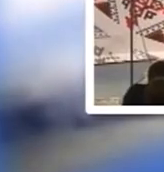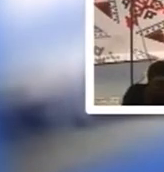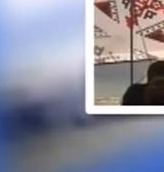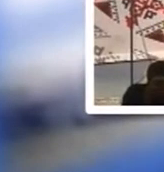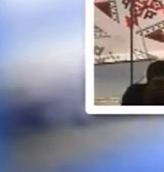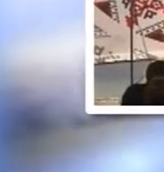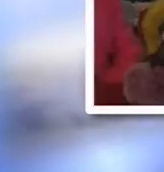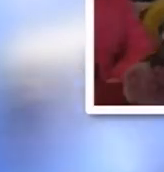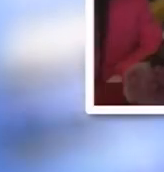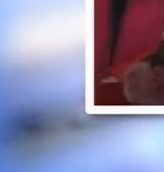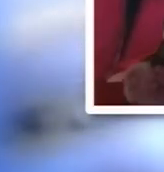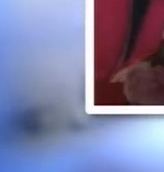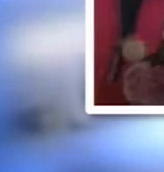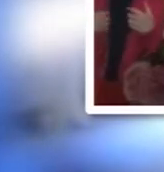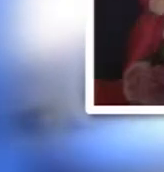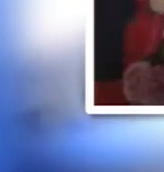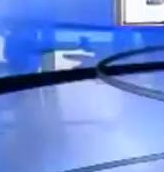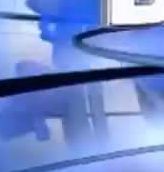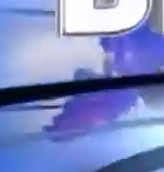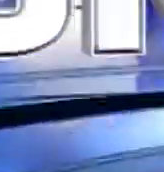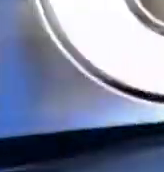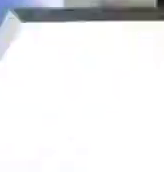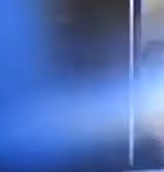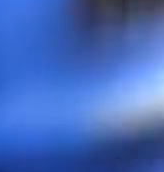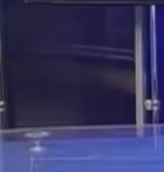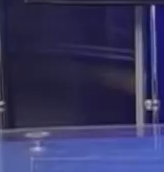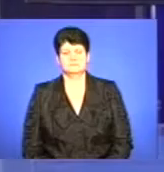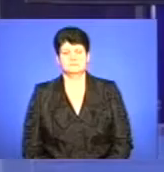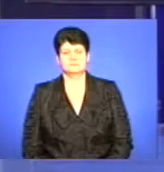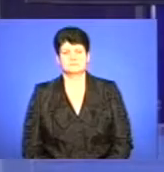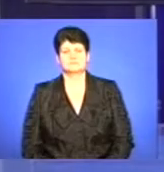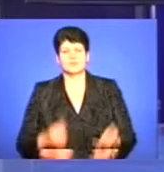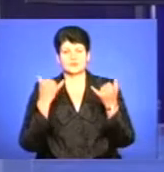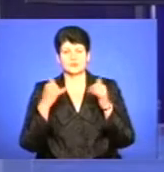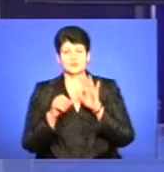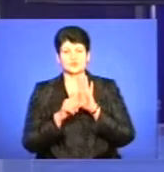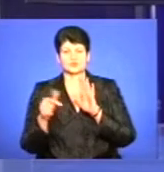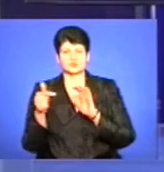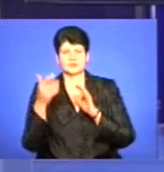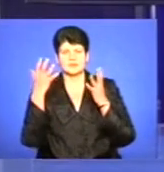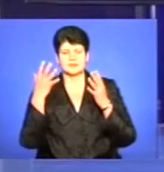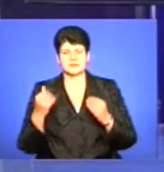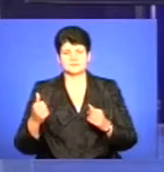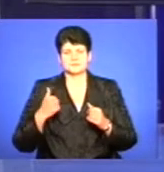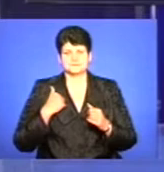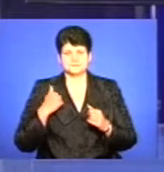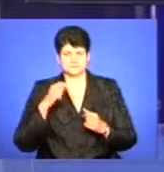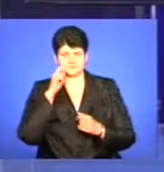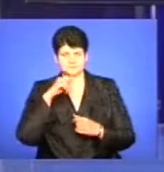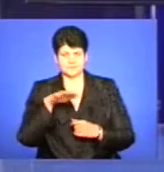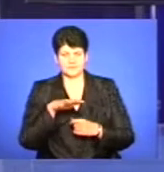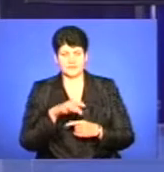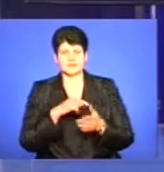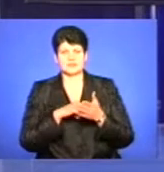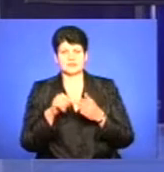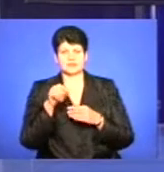обласному центрі провели фестиваль родинної творчості. Сьогодні, 6 грудня, День Збройних сил України.